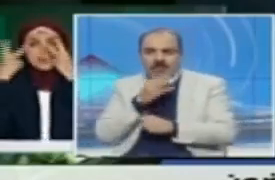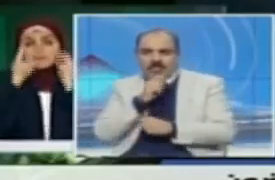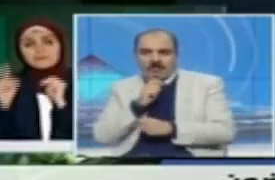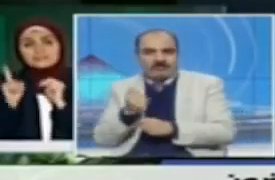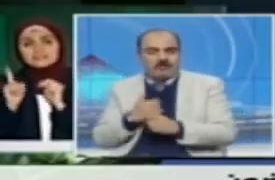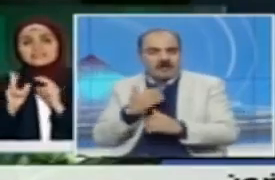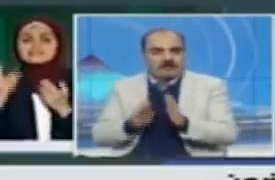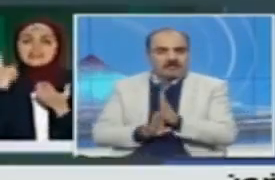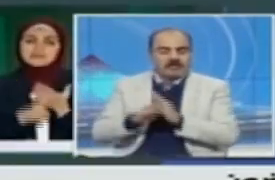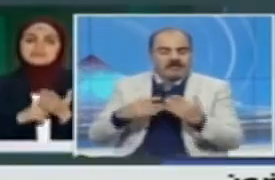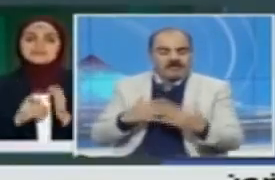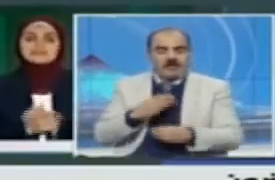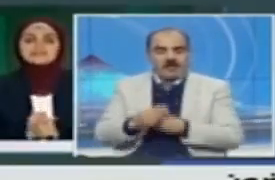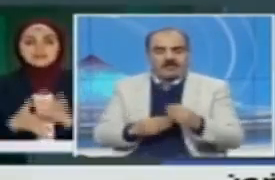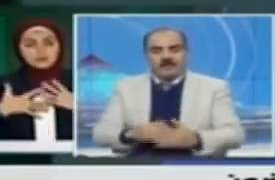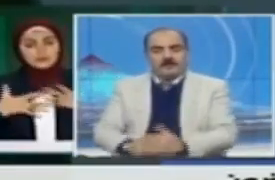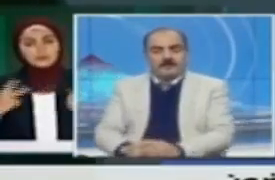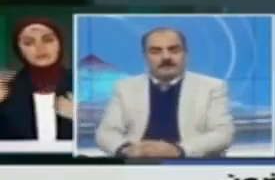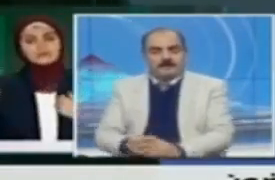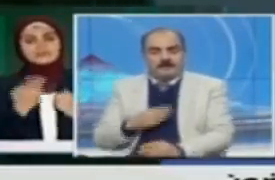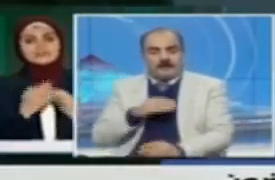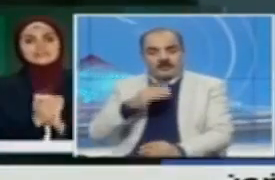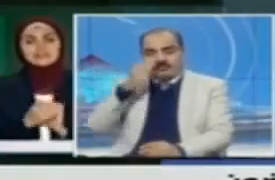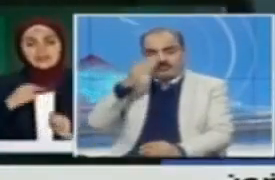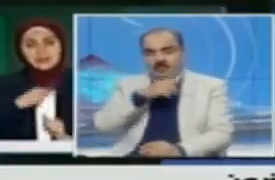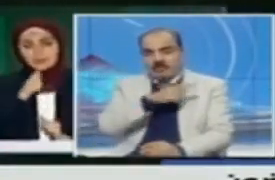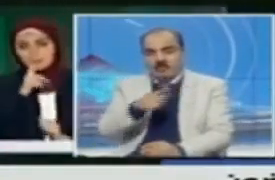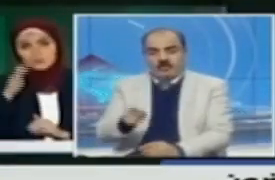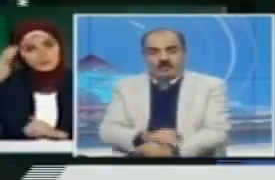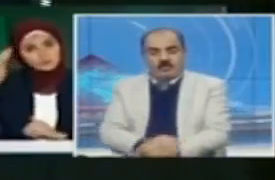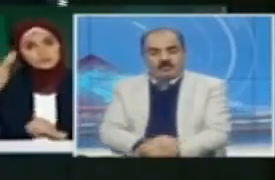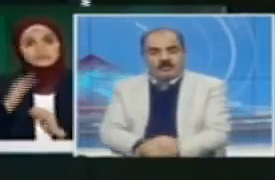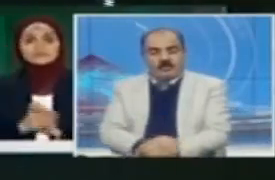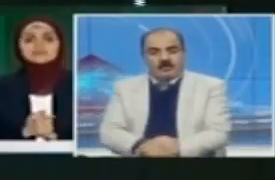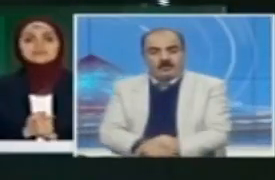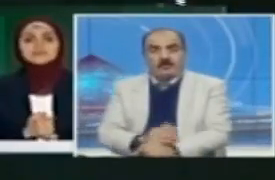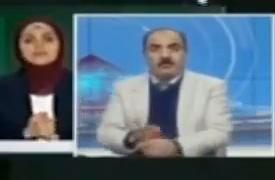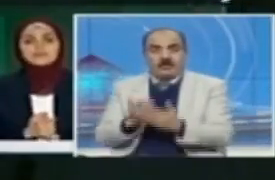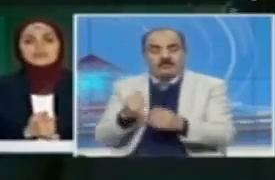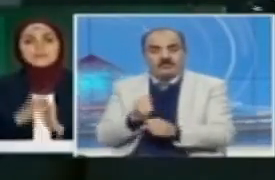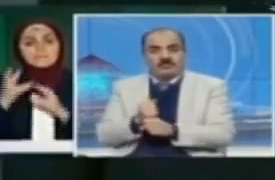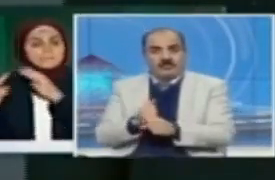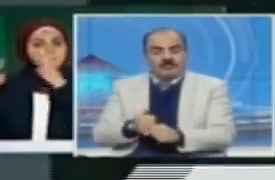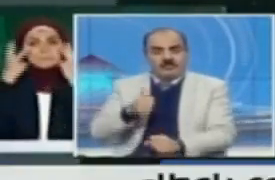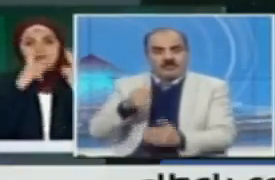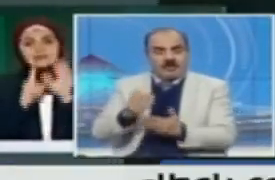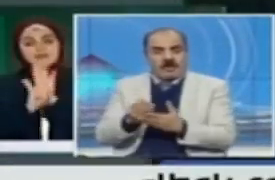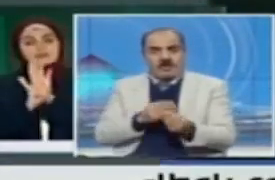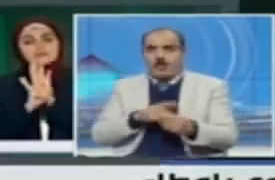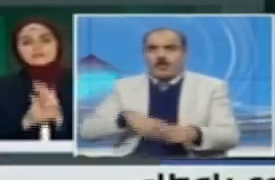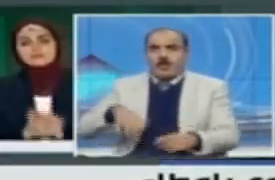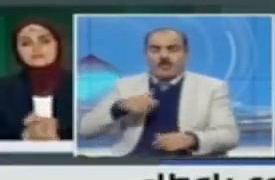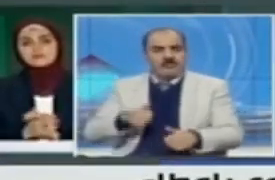حاجه تفرحنا كلنا وتسعدنا. فانا بوجه لكم الشكر كلكم، واتمنى لكم التوفيق، واتمنى للجميع